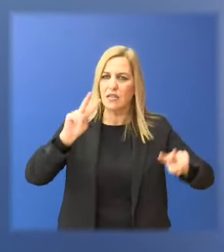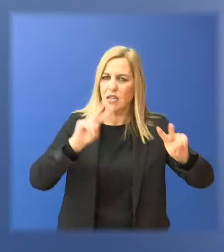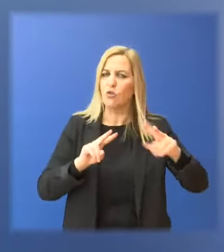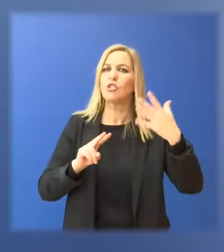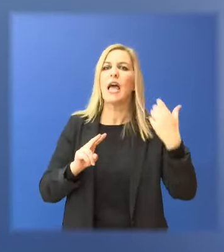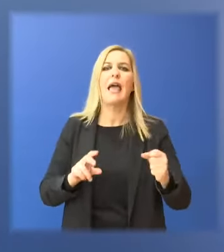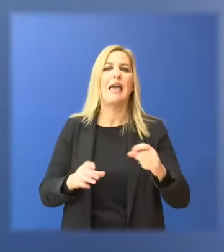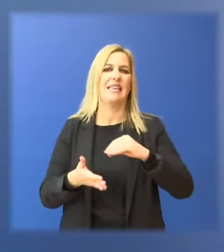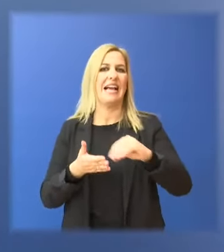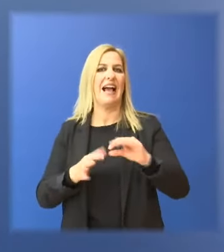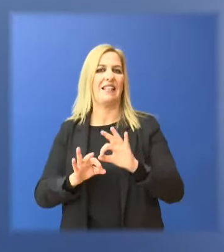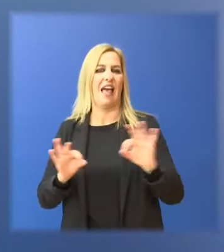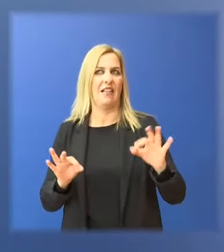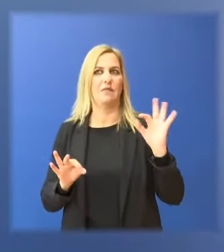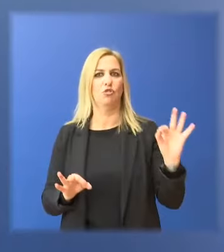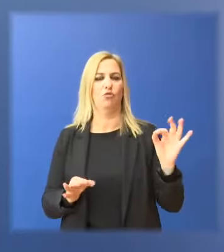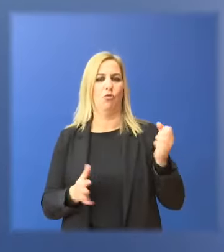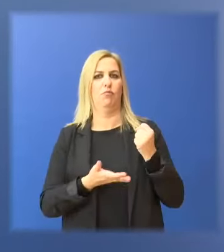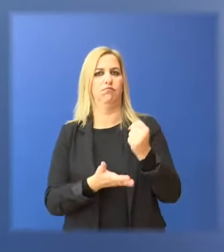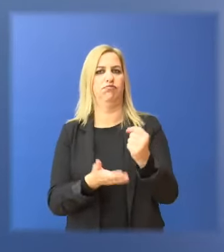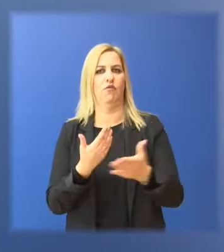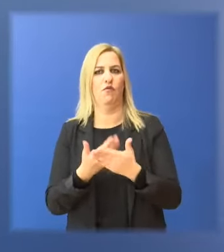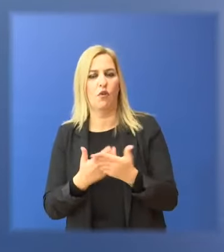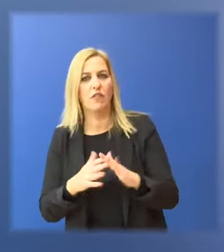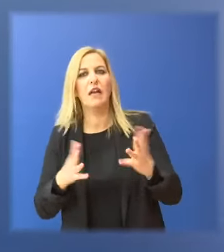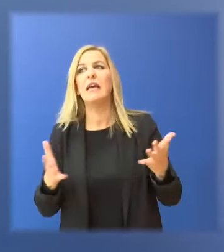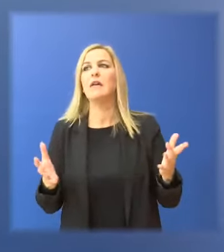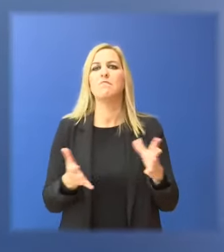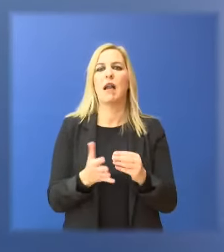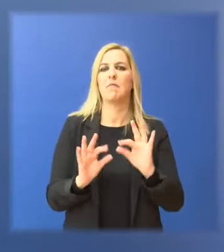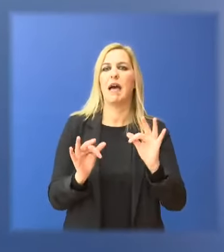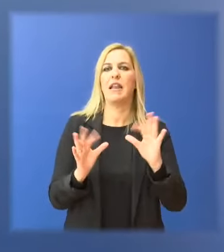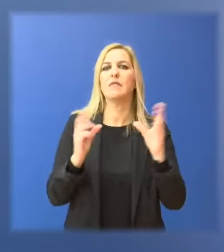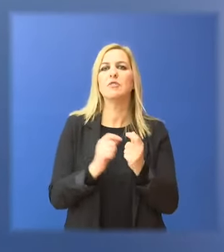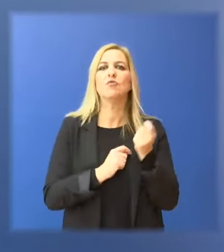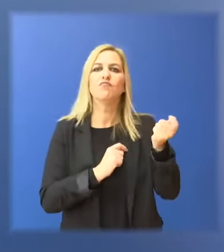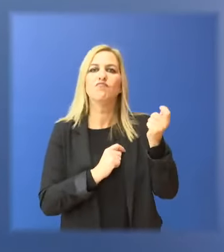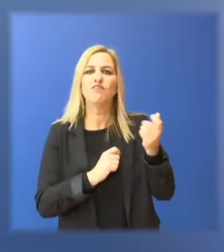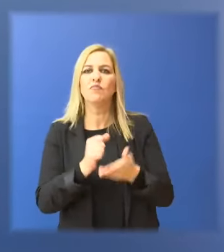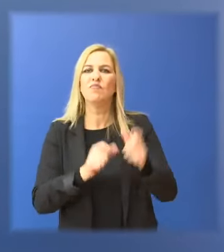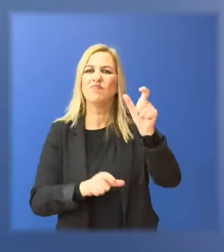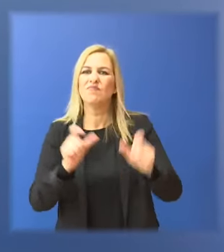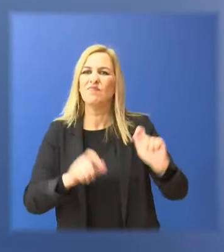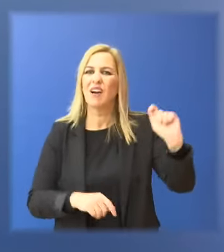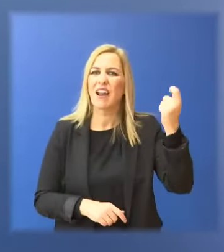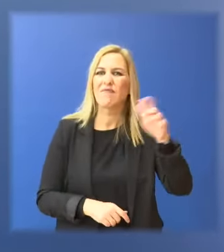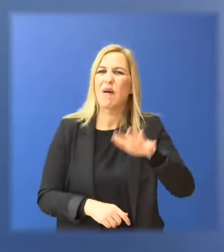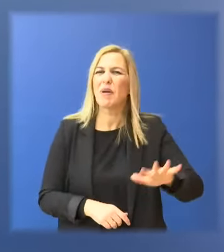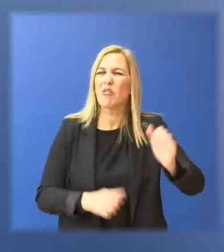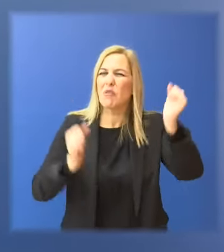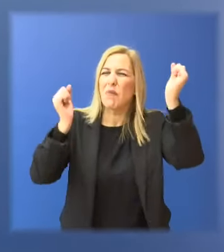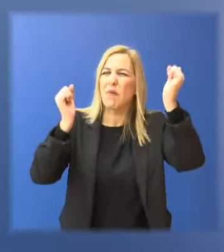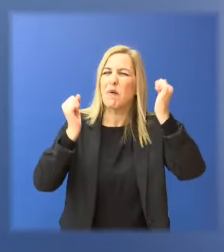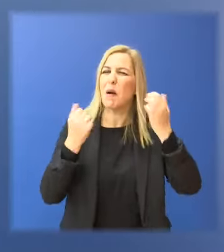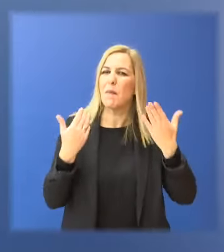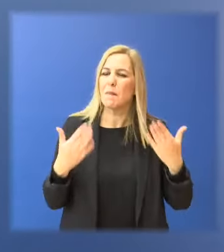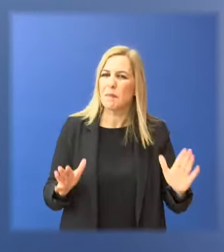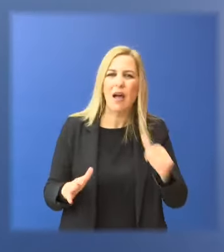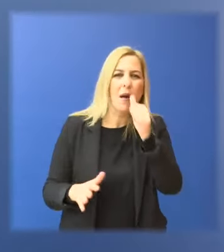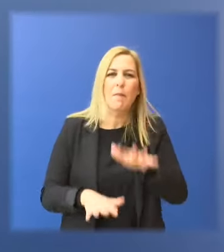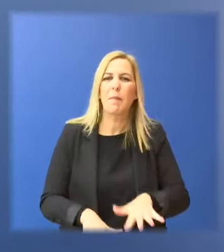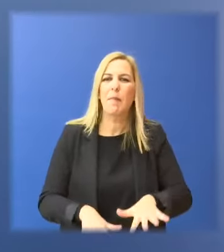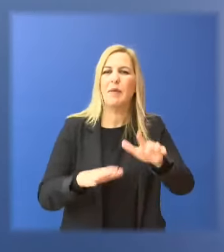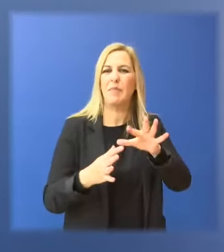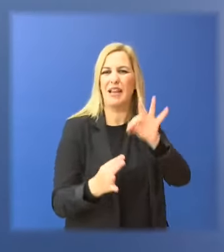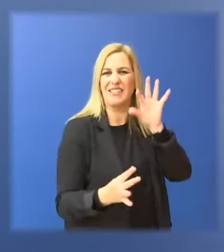ενίσχυση επιχειρήσεων και αγροτικών εκμεταλλεύσεων με απώλειες, η ρύθμιση επί των οφειλών του αγροτικού ρεύματος στις περιοχές που επλήγησαν από τις πλημμύρες του